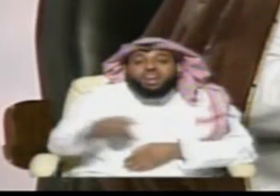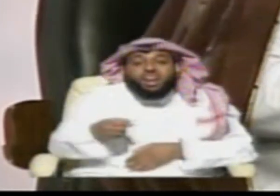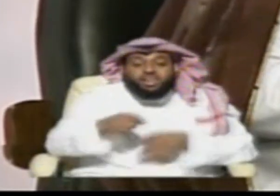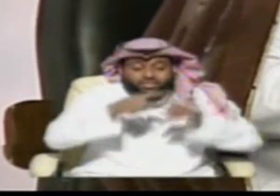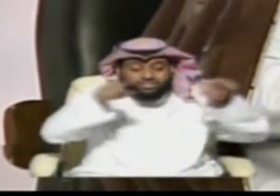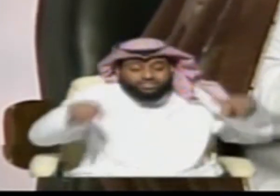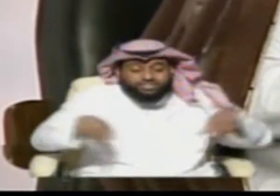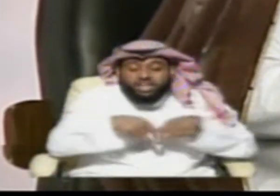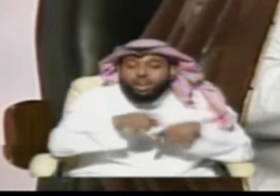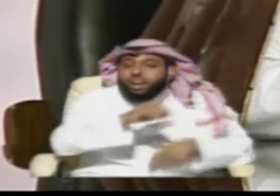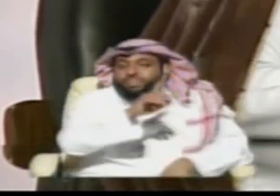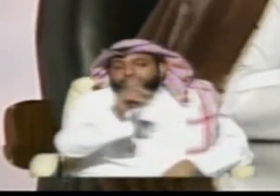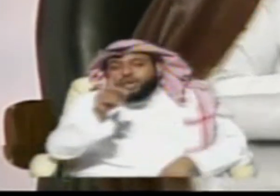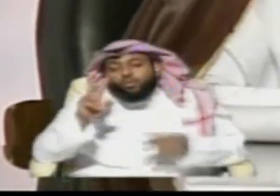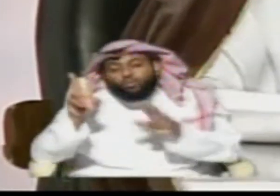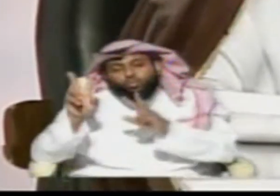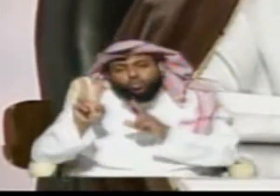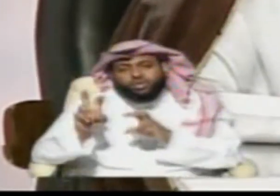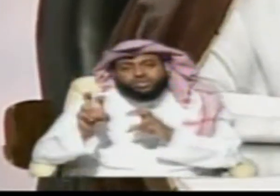أمرت